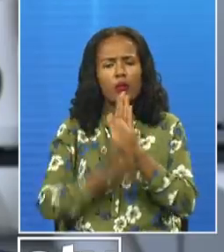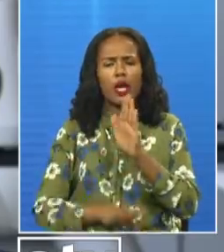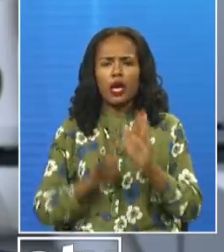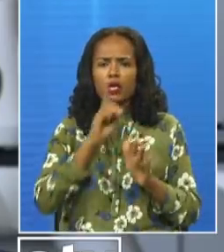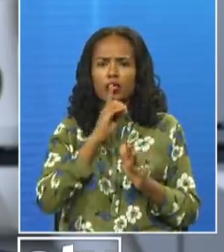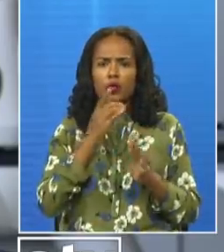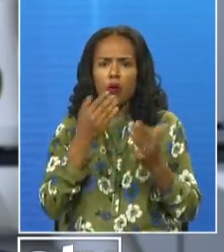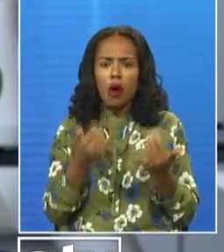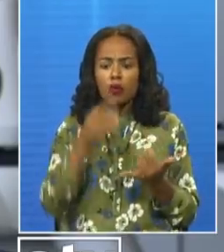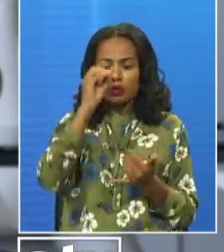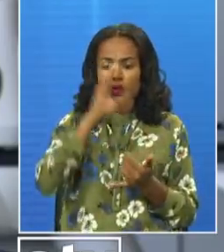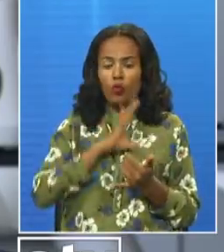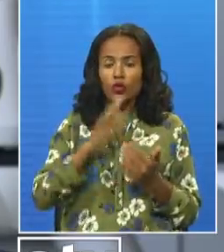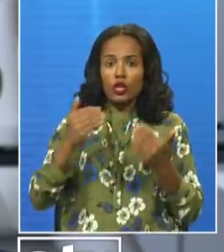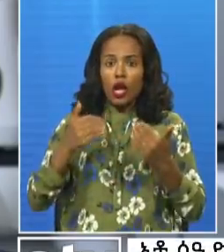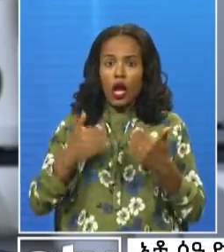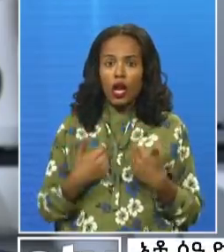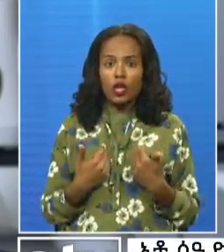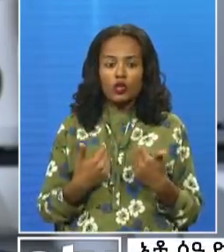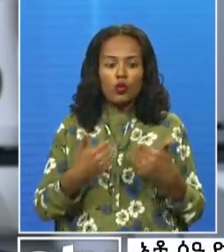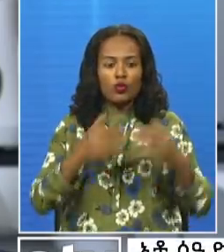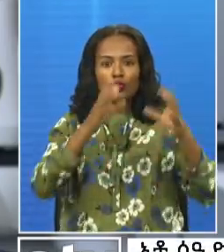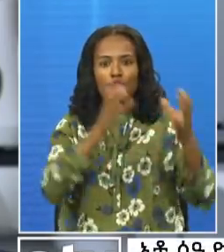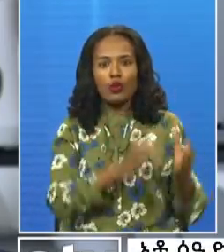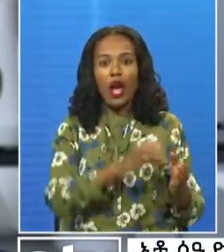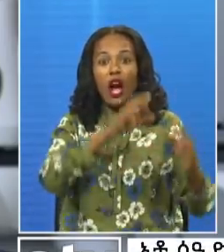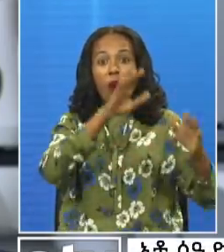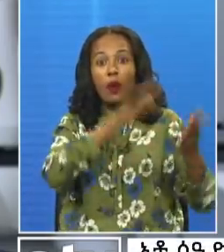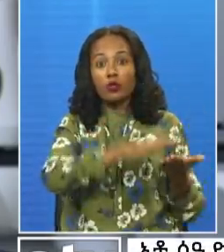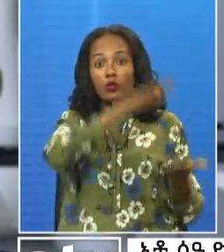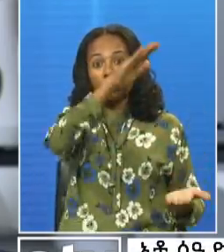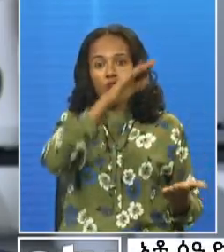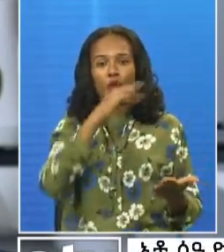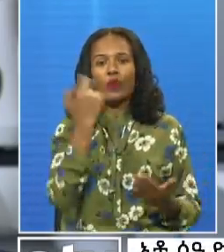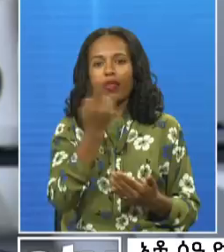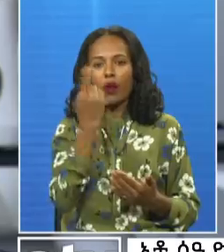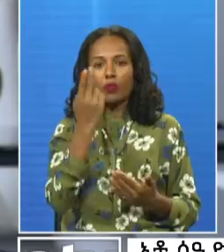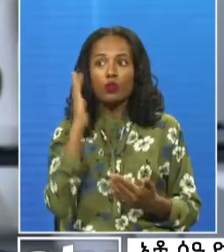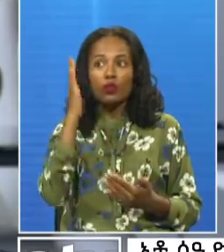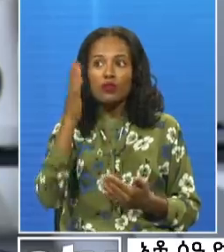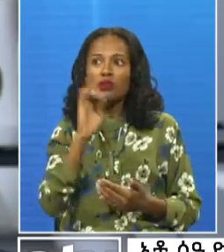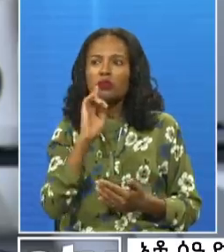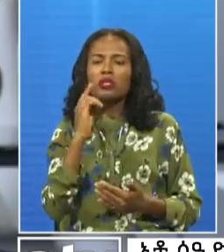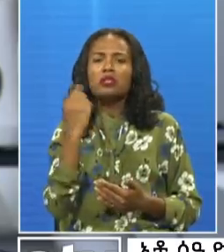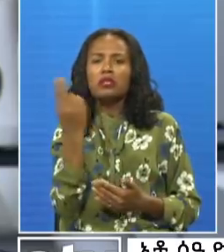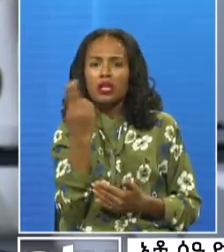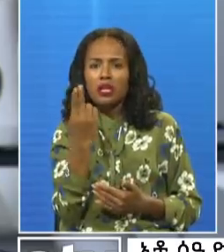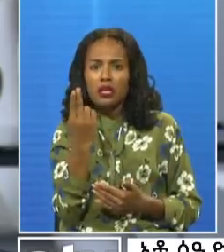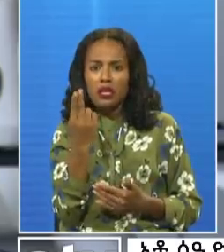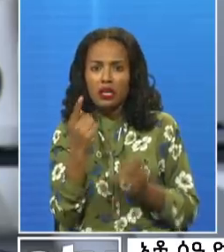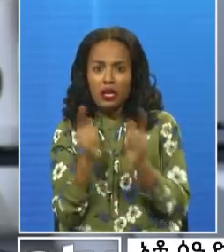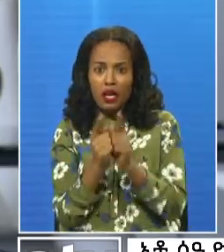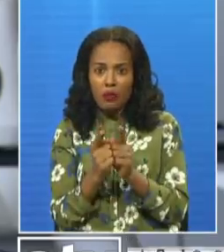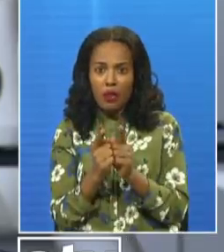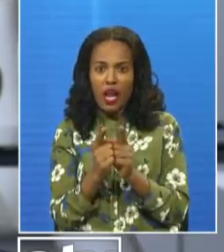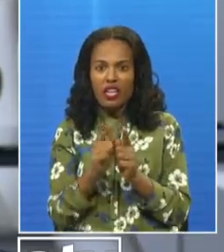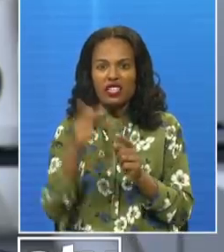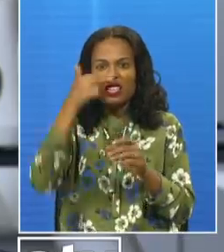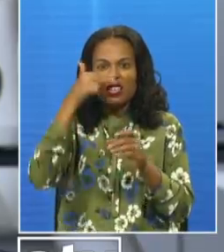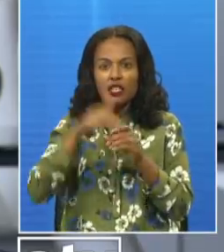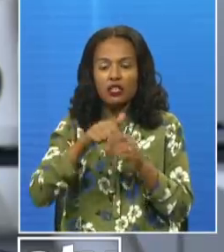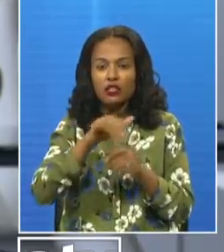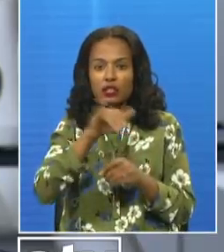አሁን ሰዎቹ ያላቸውን ስቶክ ነው እየተጠቀሙ ያሉት። ወደፊት ምን ይገጥመናል? ያው እንደ ነዳጅ አይነት